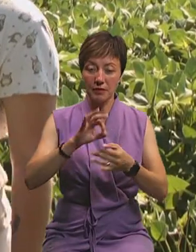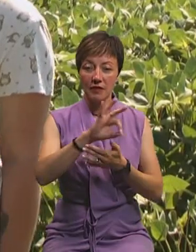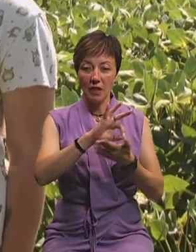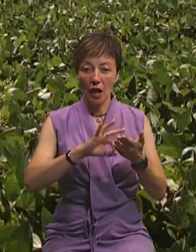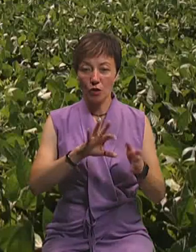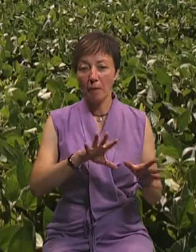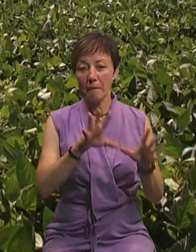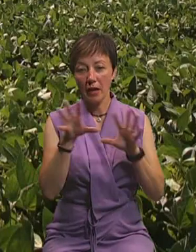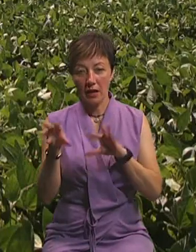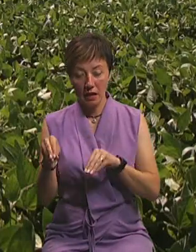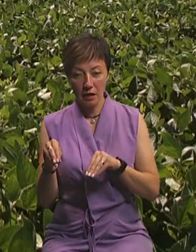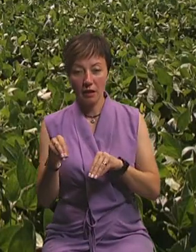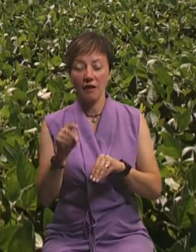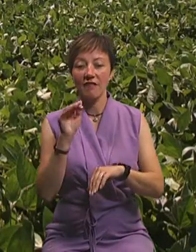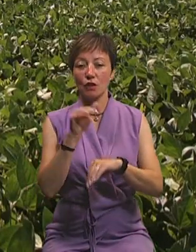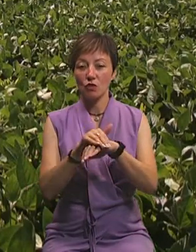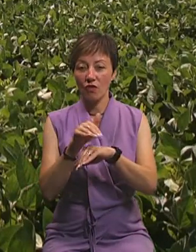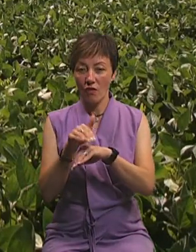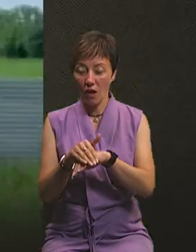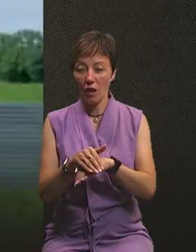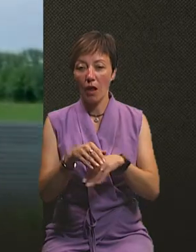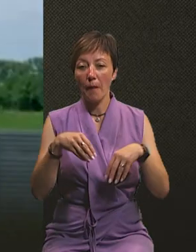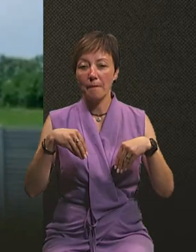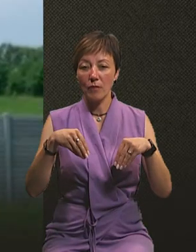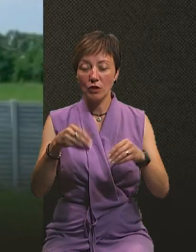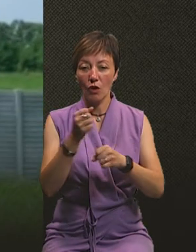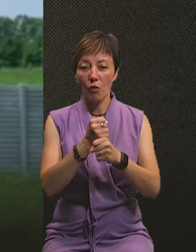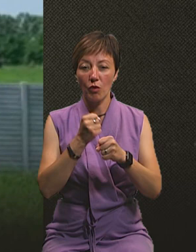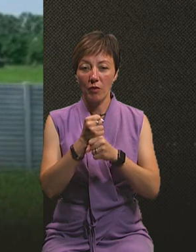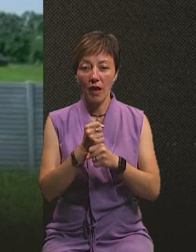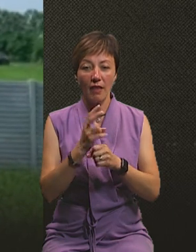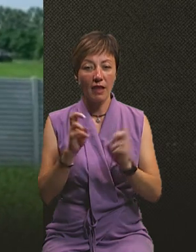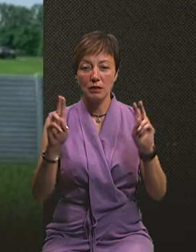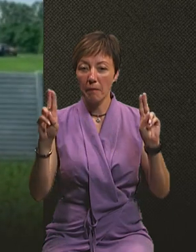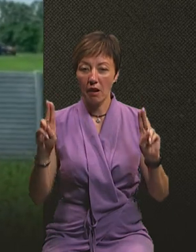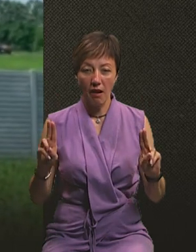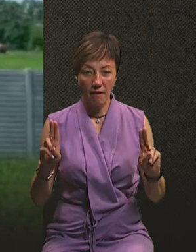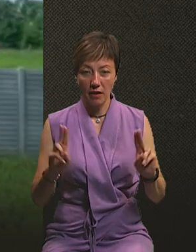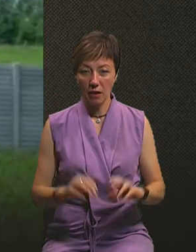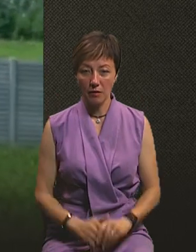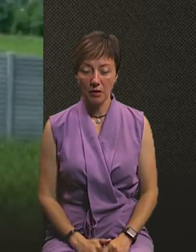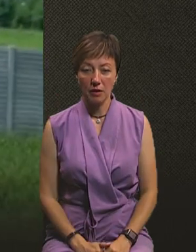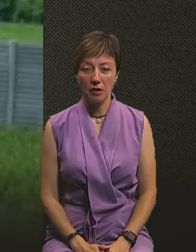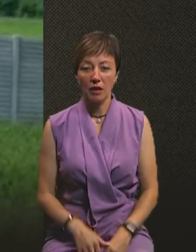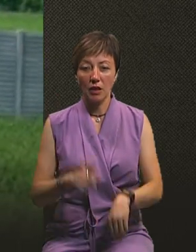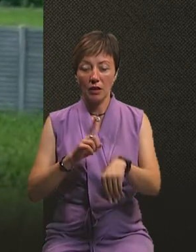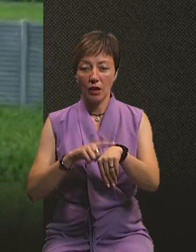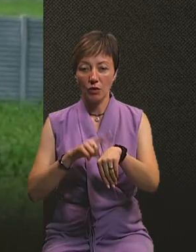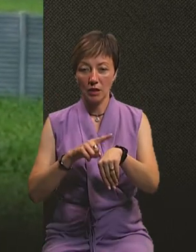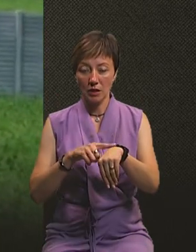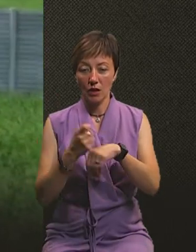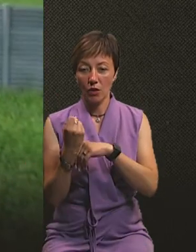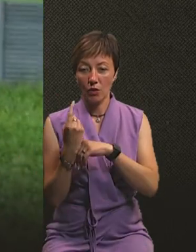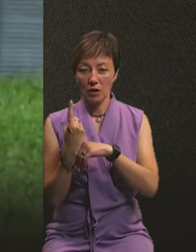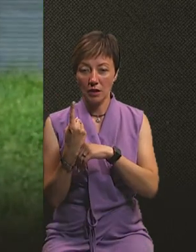коли переїхали адже не раз фіксували що посіви обробляють не за правилами на годиннику зараз майже